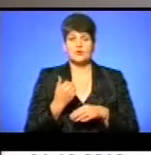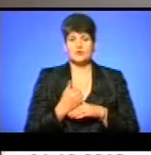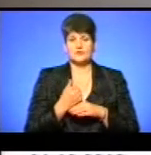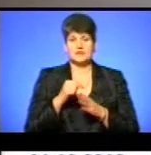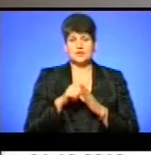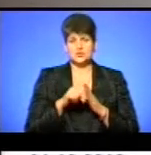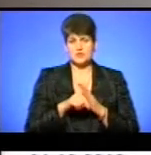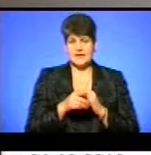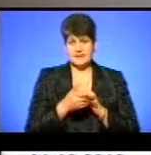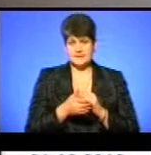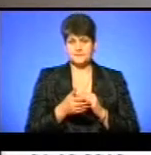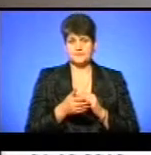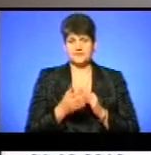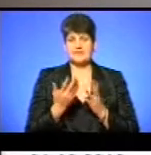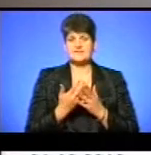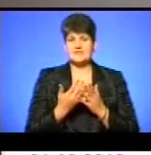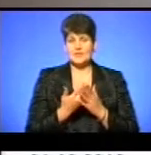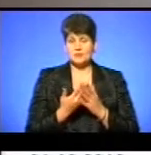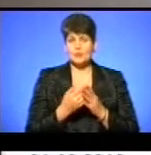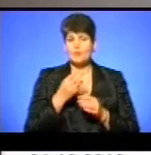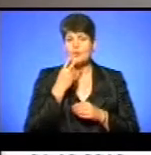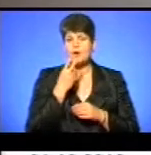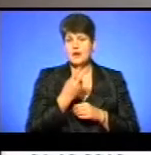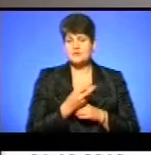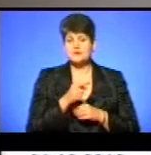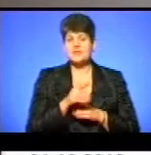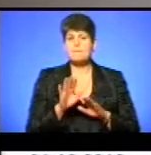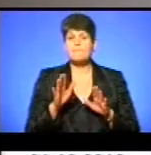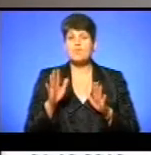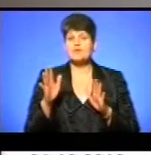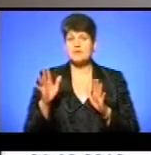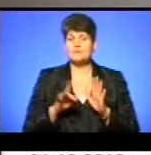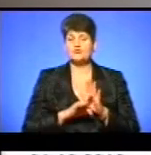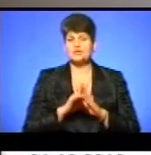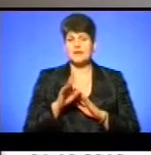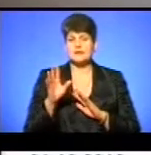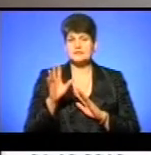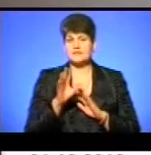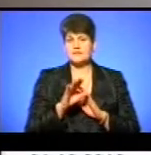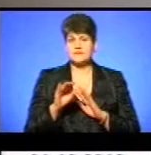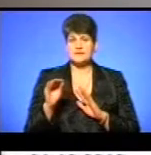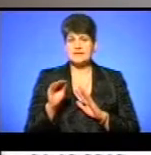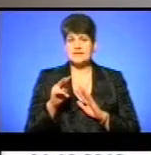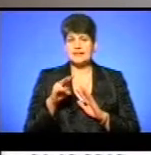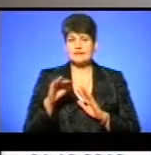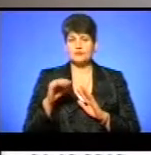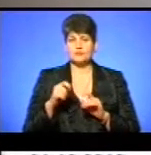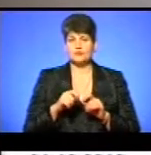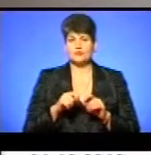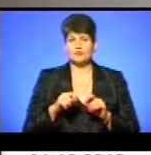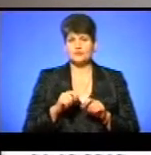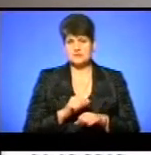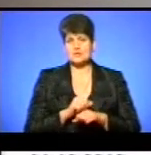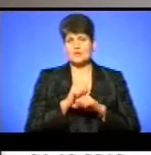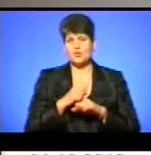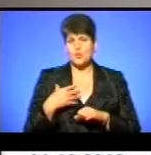фільму якраз показує ці події. Починається все з самого листопадового зриву у Львові, революції,